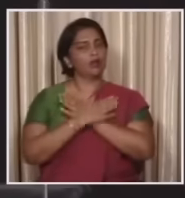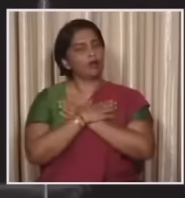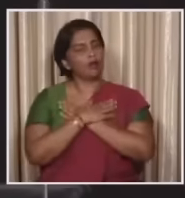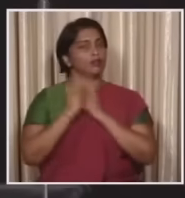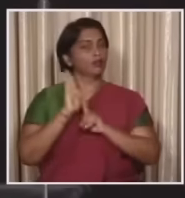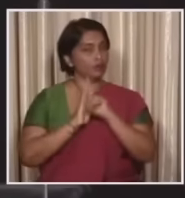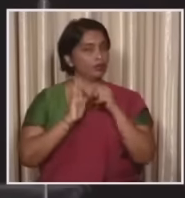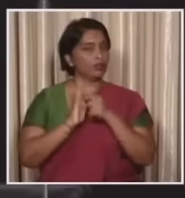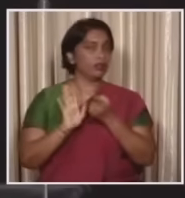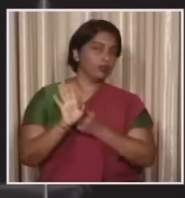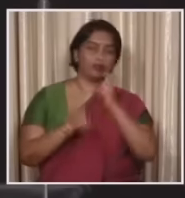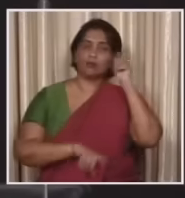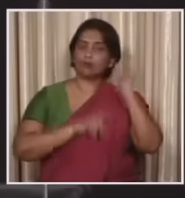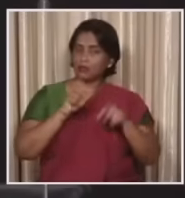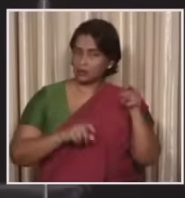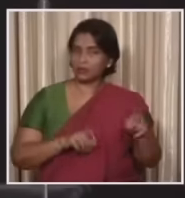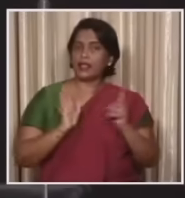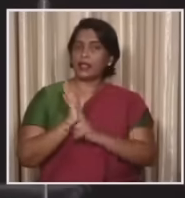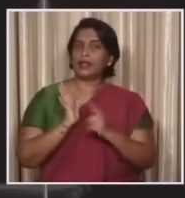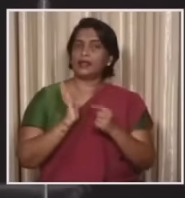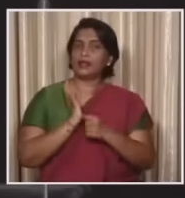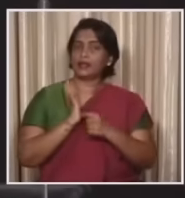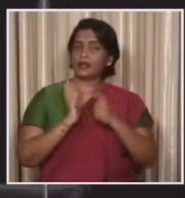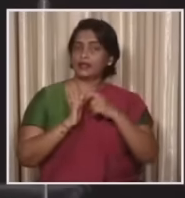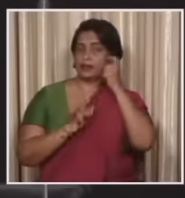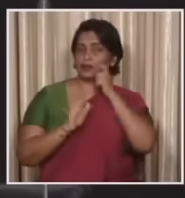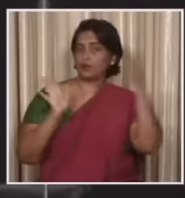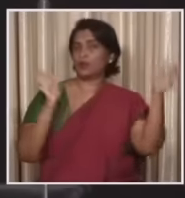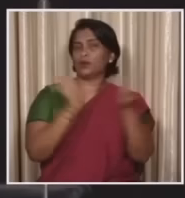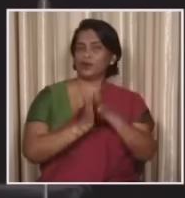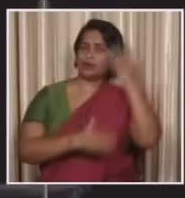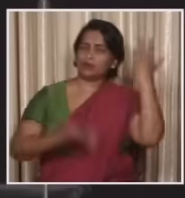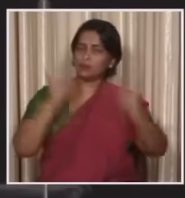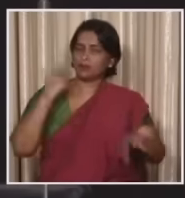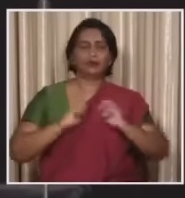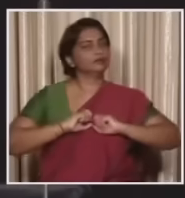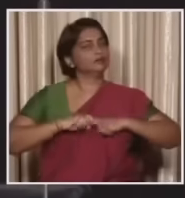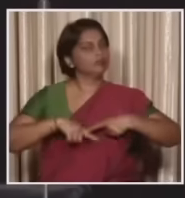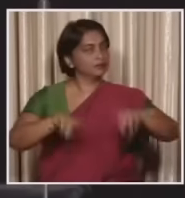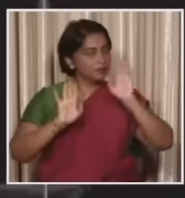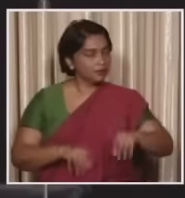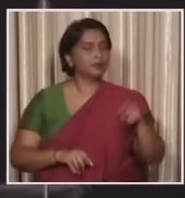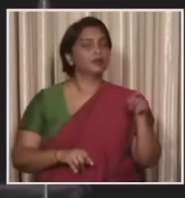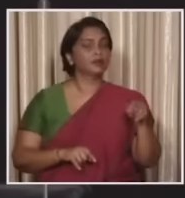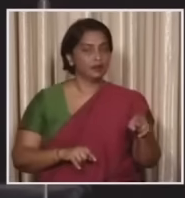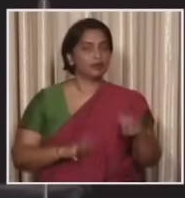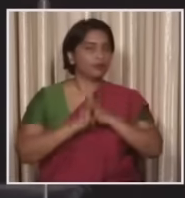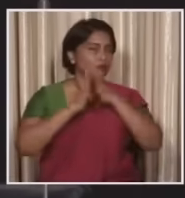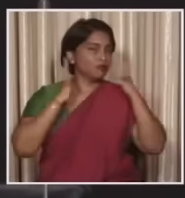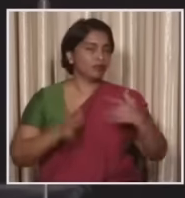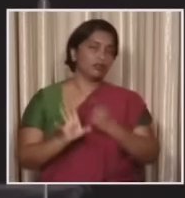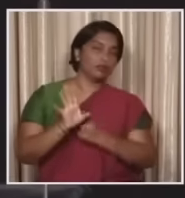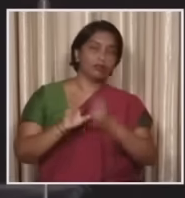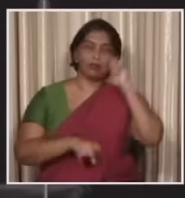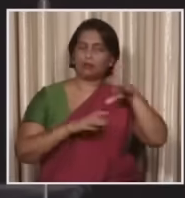උතුරේ තරුණ පිරිසක් LDD ත්‍රස්තවාදයත් එක්කලා විනාශකාරී තැනකට මේ රට අරන් යන්න යනකොට විශාල තරුණ